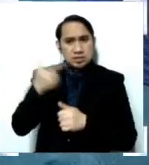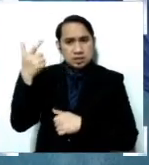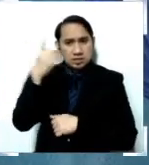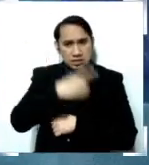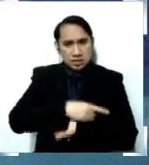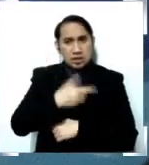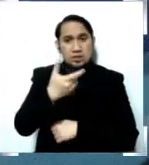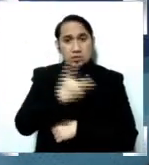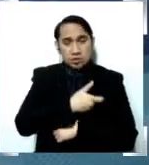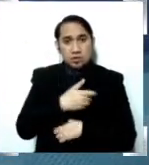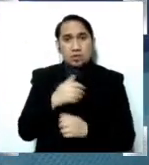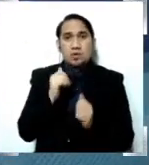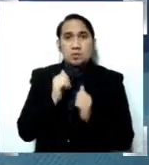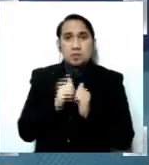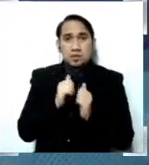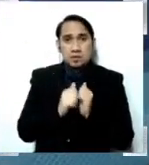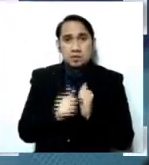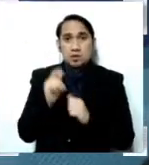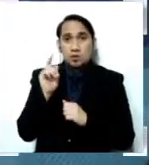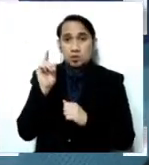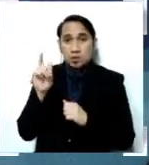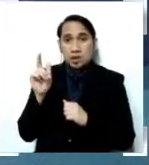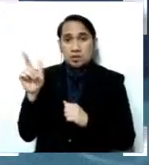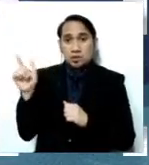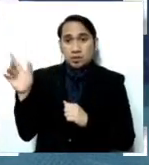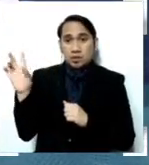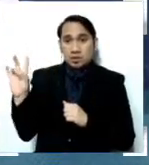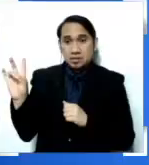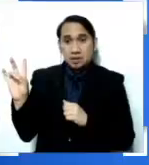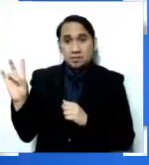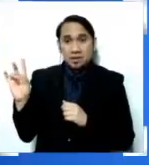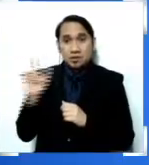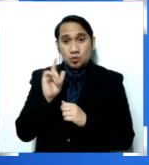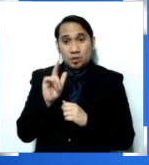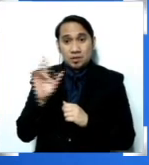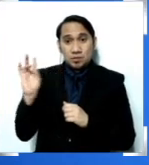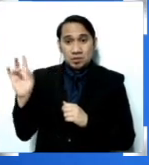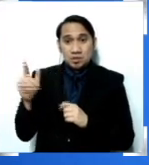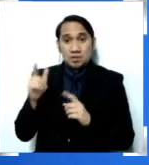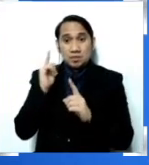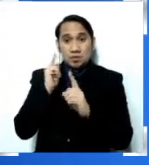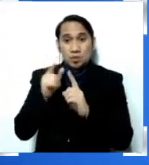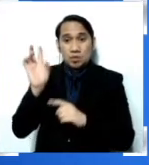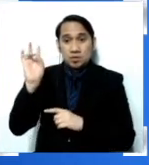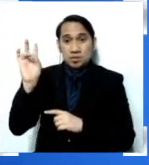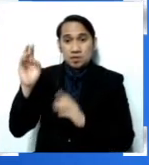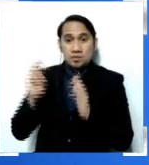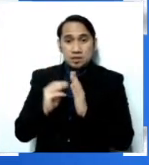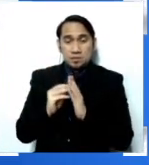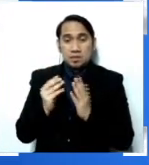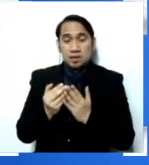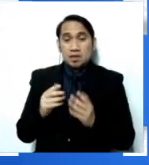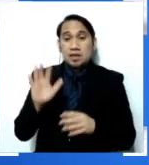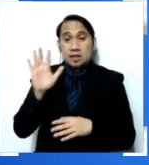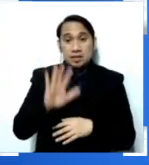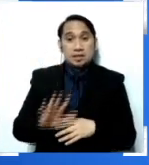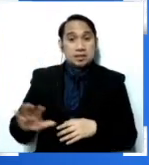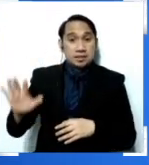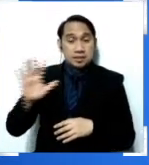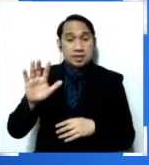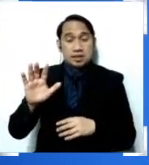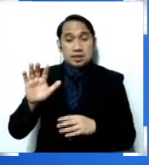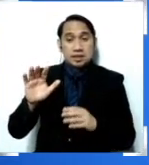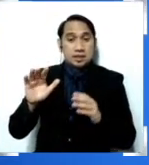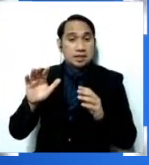sa 2027 pa maaabot ang 70 million target. Sa mga bansa sa Southeast Asia, pang-8 sa pagbabakuna